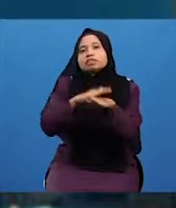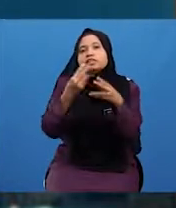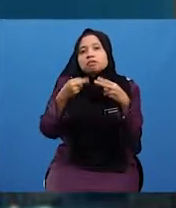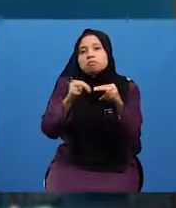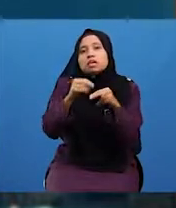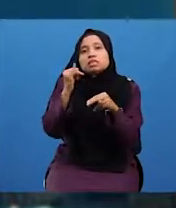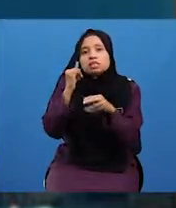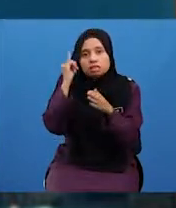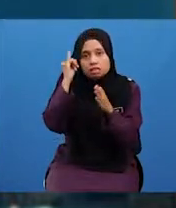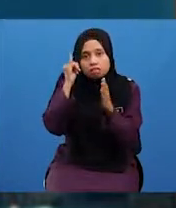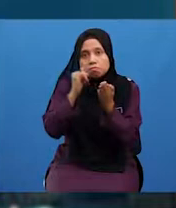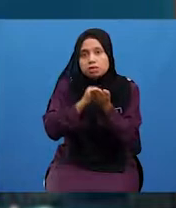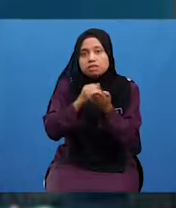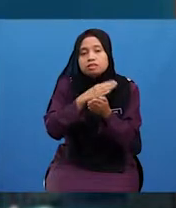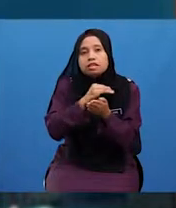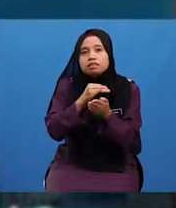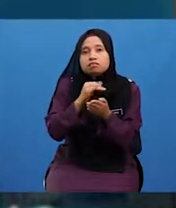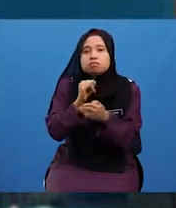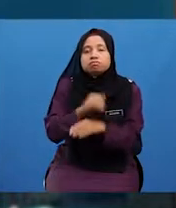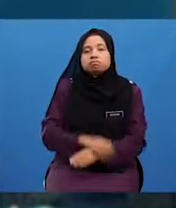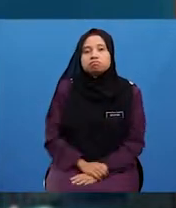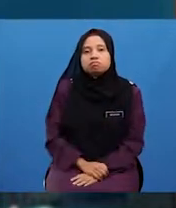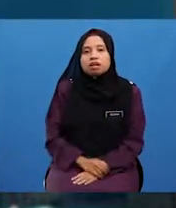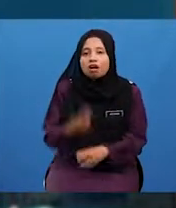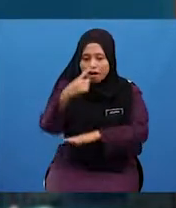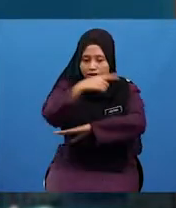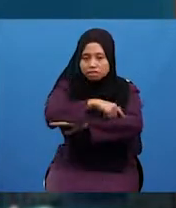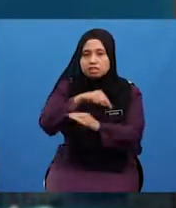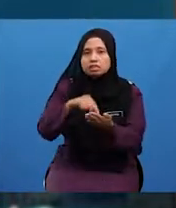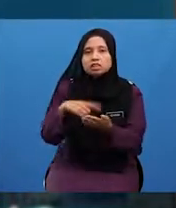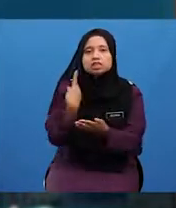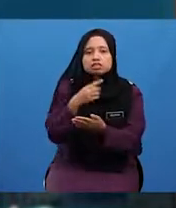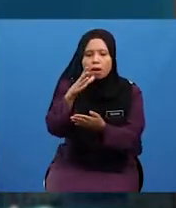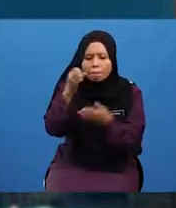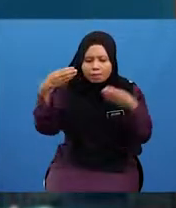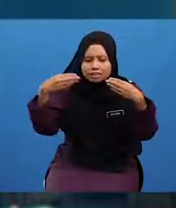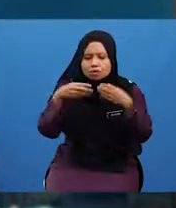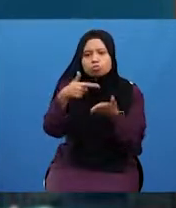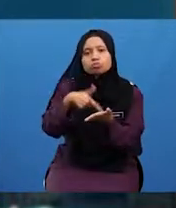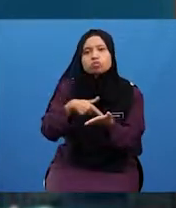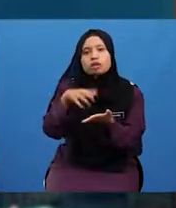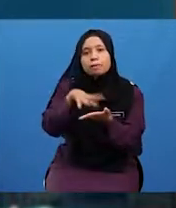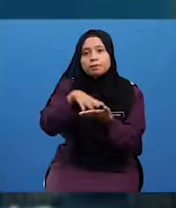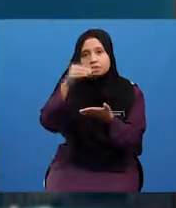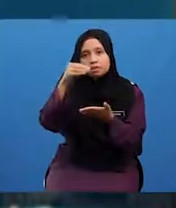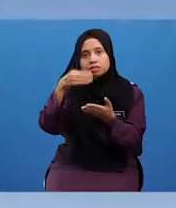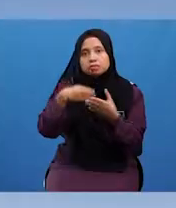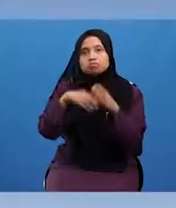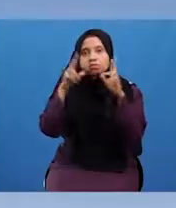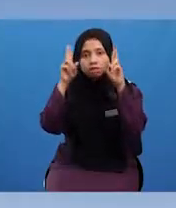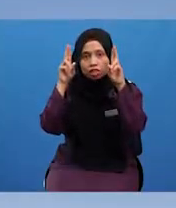Islam. Alhamdulillah. Hari ini kita dapat menyambung lagi pembelajaran kita dalam